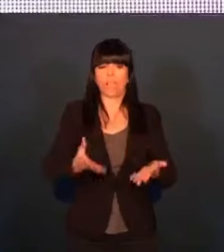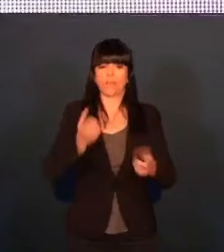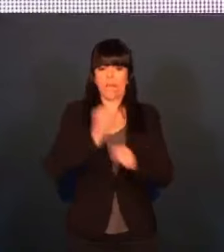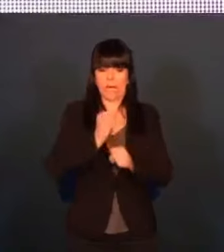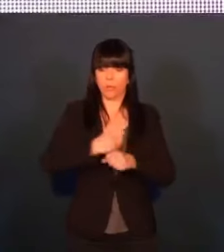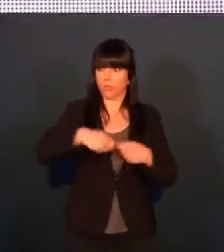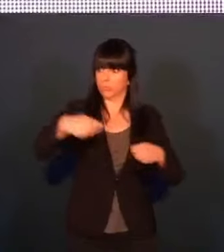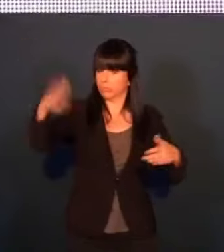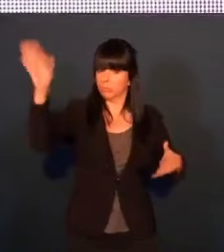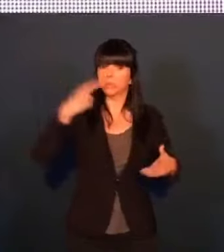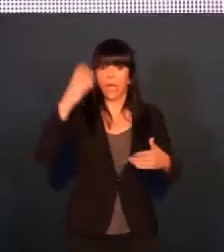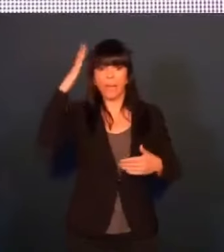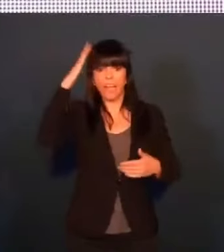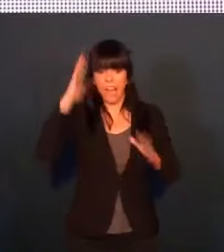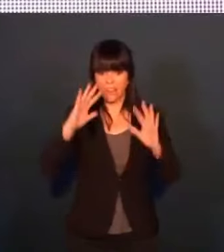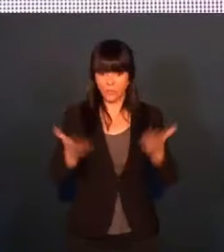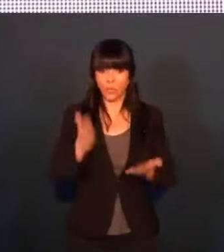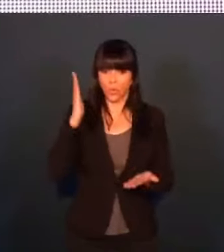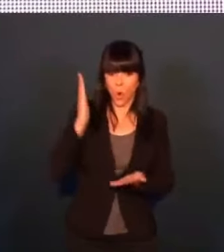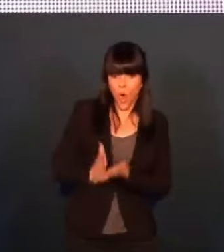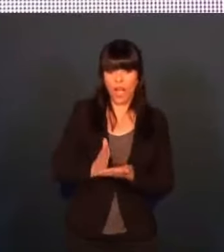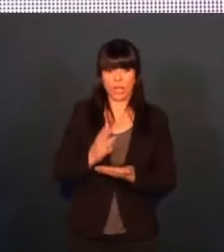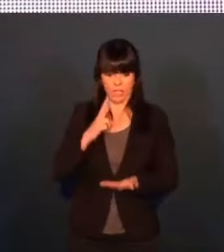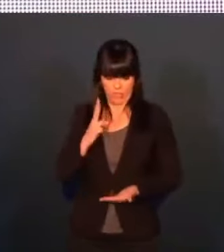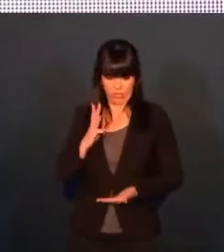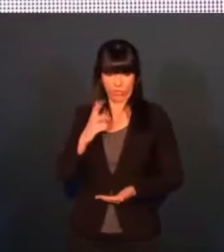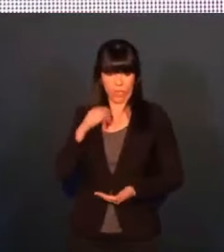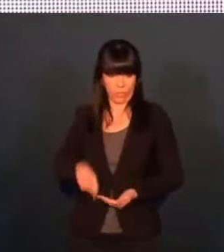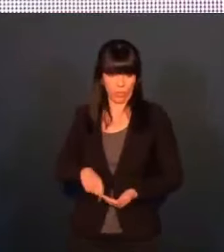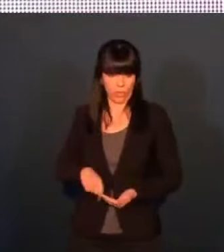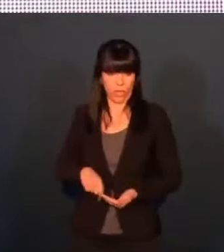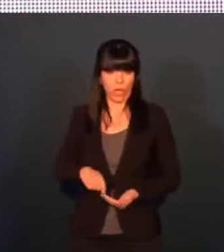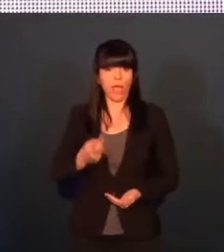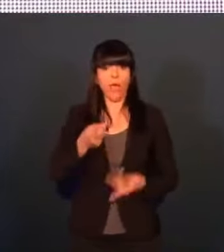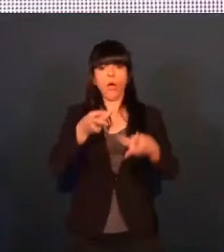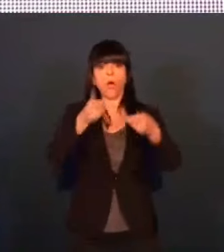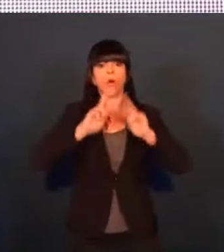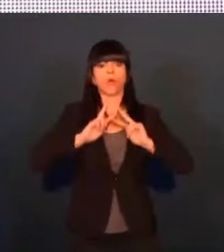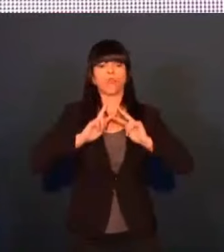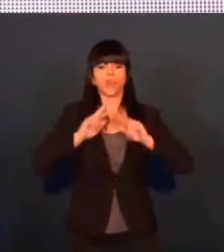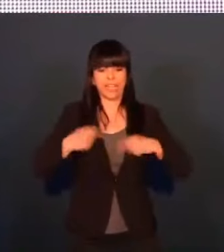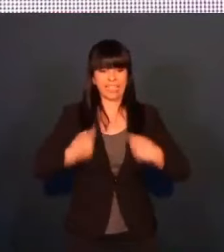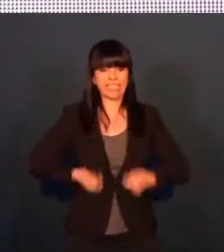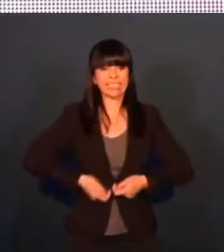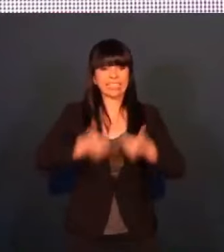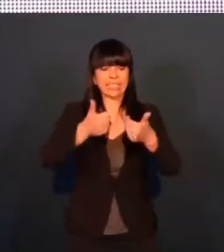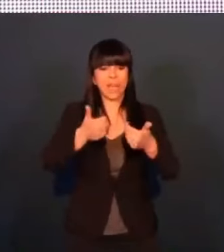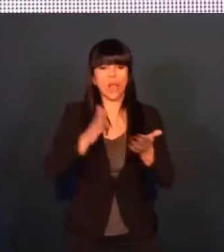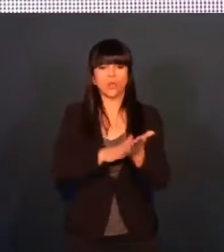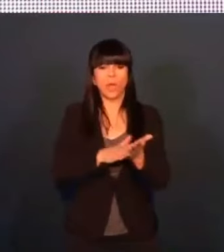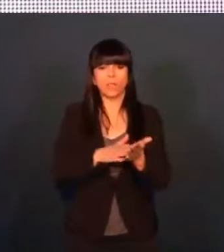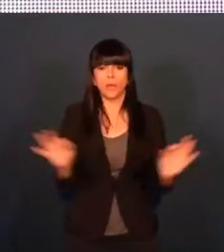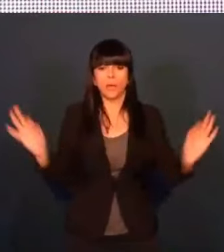и на парламента до края на 2024 година. Отговор на изпратения документ така